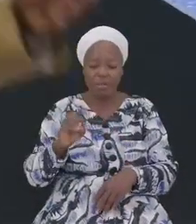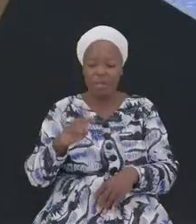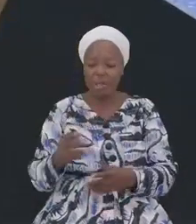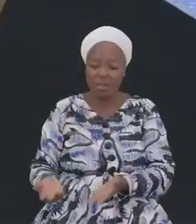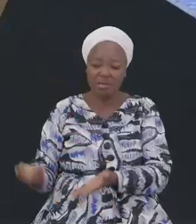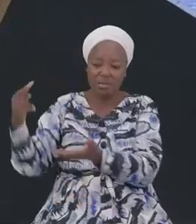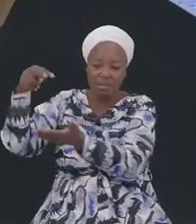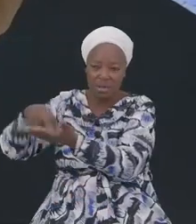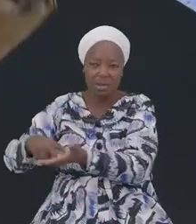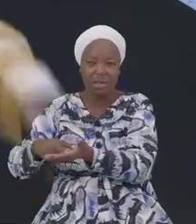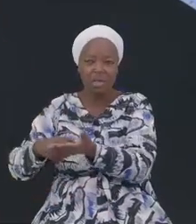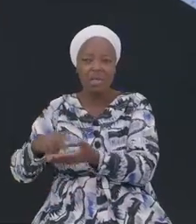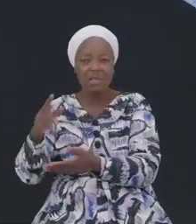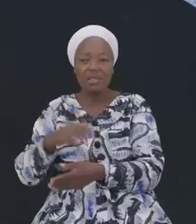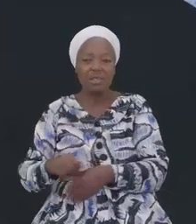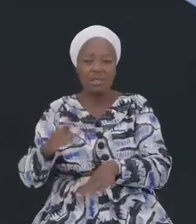La même main.